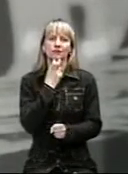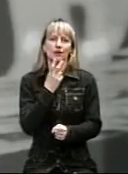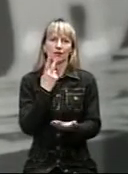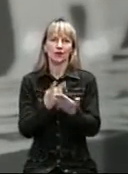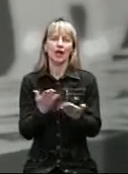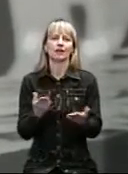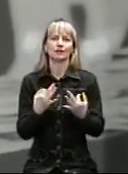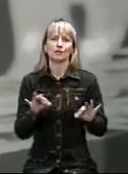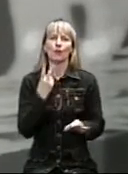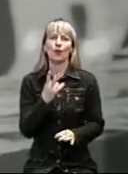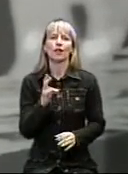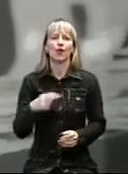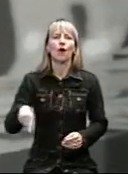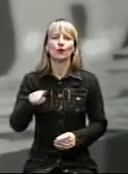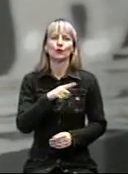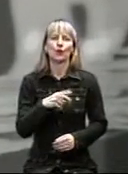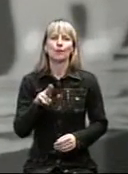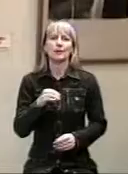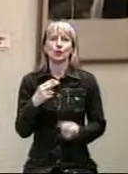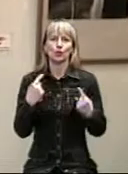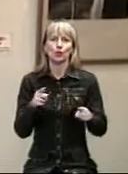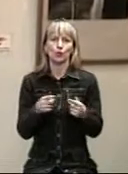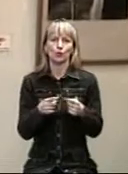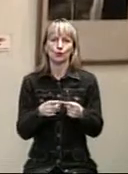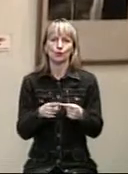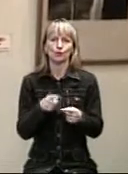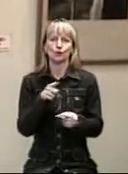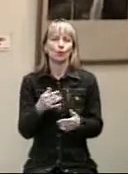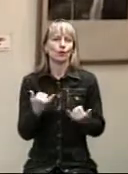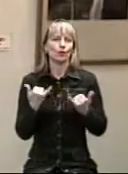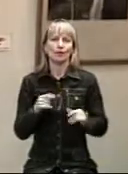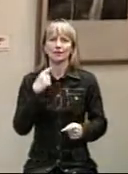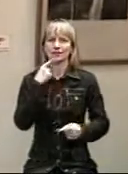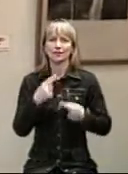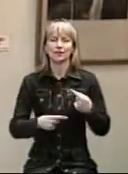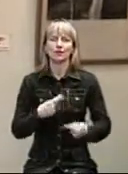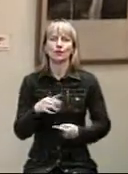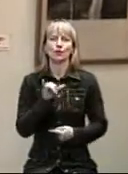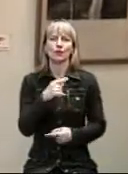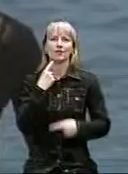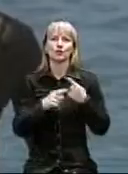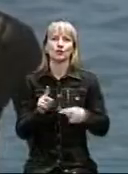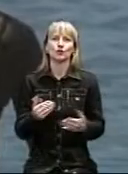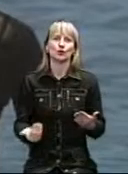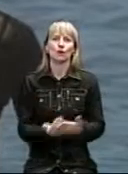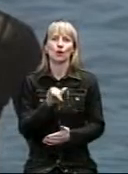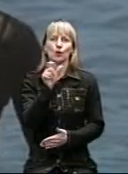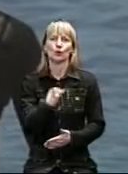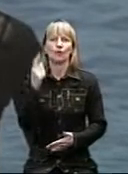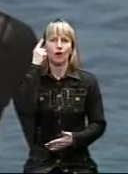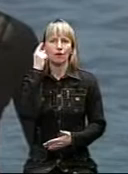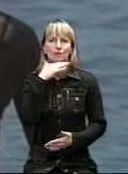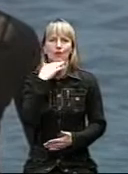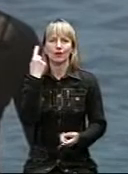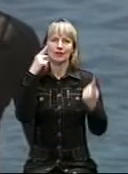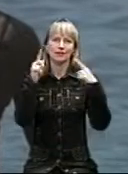які дозволять поглянути на оточуючих під іншим кутом. Він дивує, завжди у нього щось нове. У людини в голові стільки ідей,